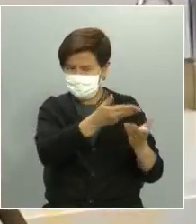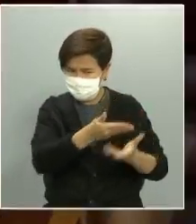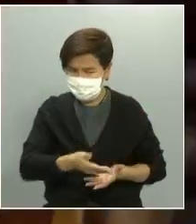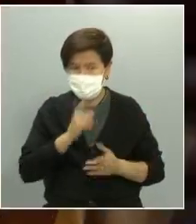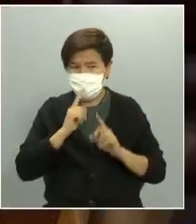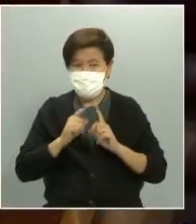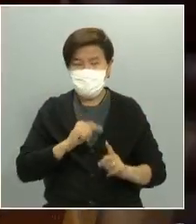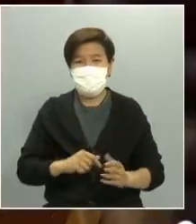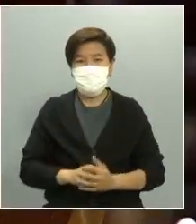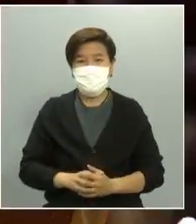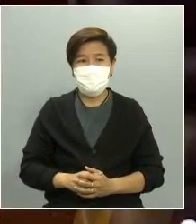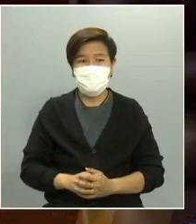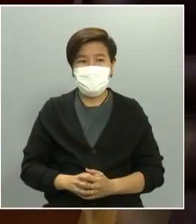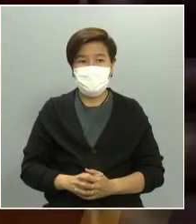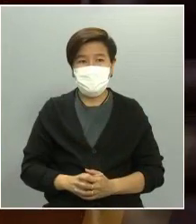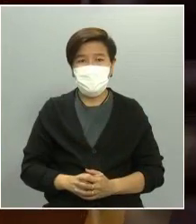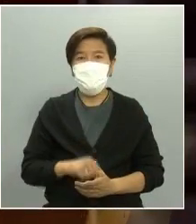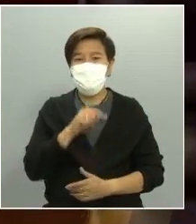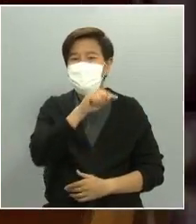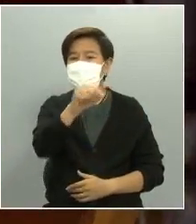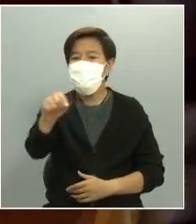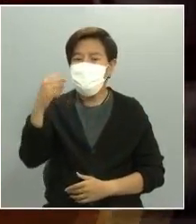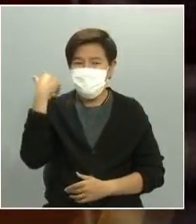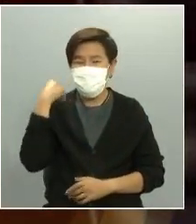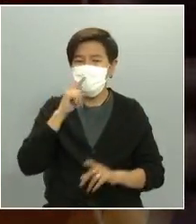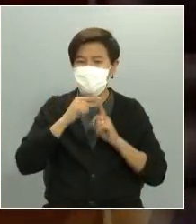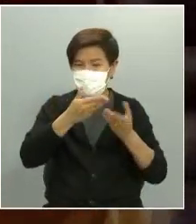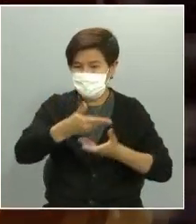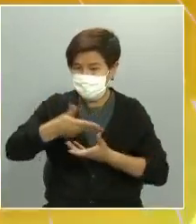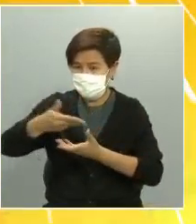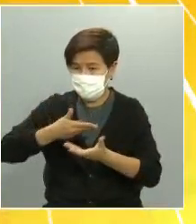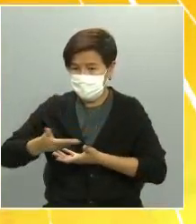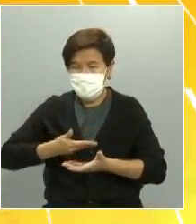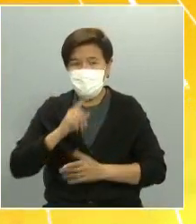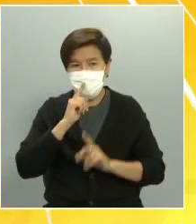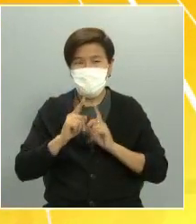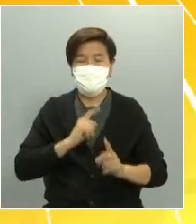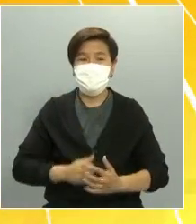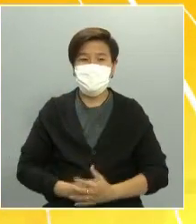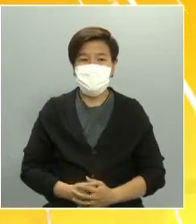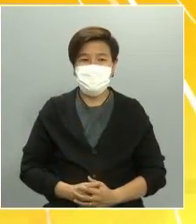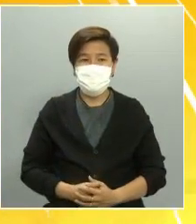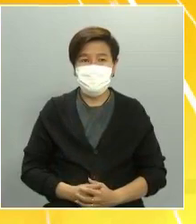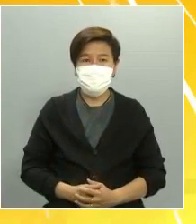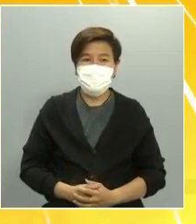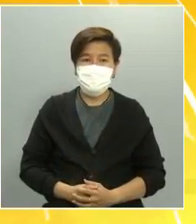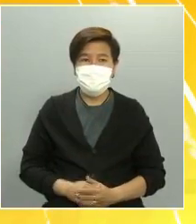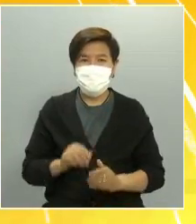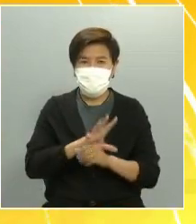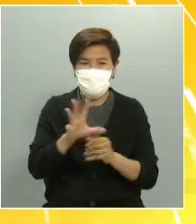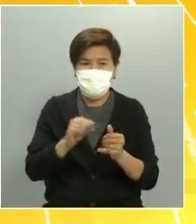แต่ว่าเข้าใจว่านี่เจ้าเดียวก็จะไปเรียกเจ้าอื่นมาพูดคุยด้วยค่ะนี่มันจริงๆครับโคเวตต์แล้ว